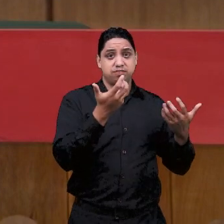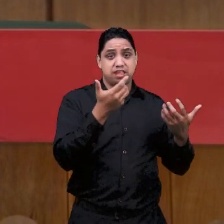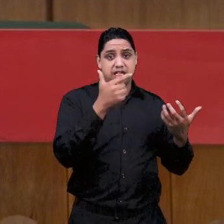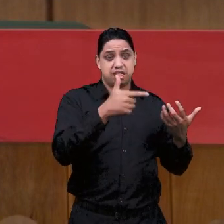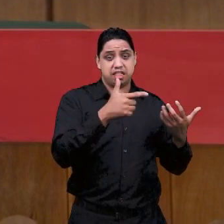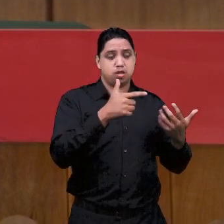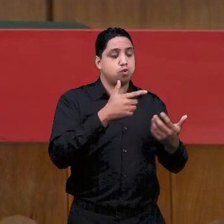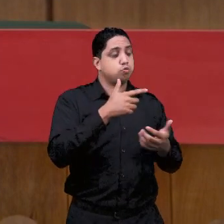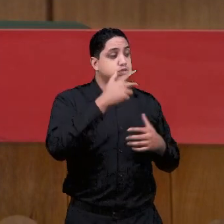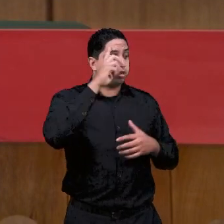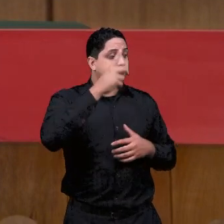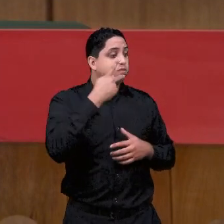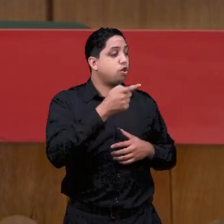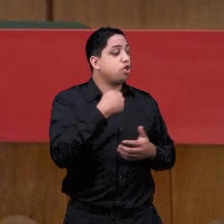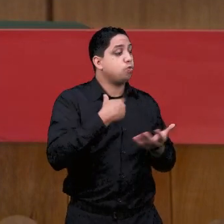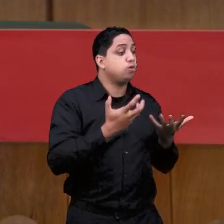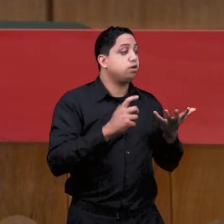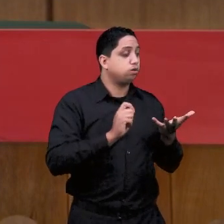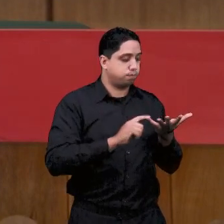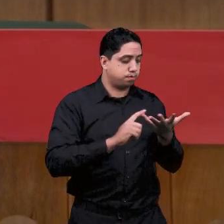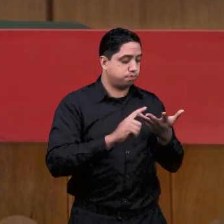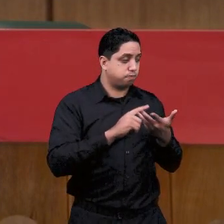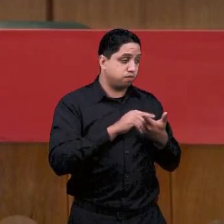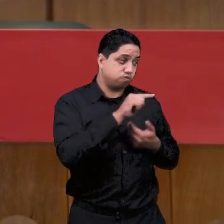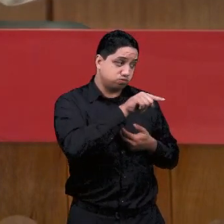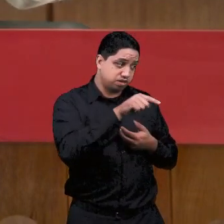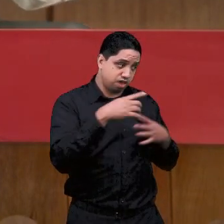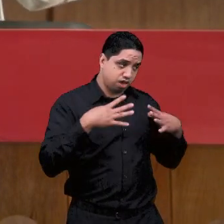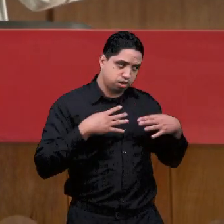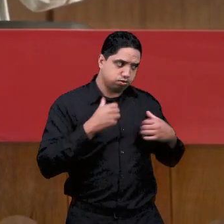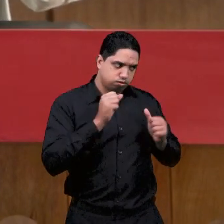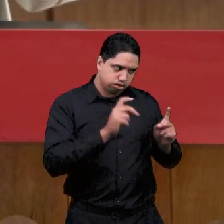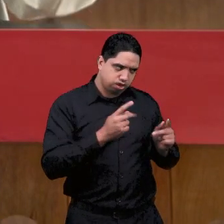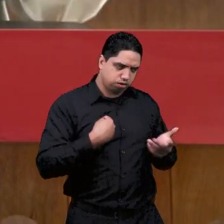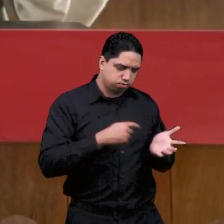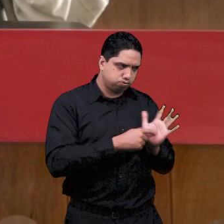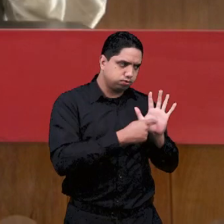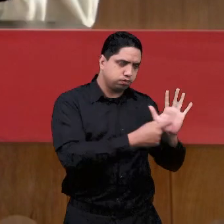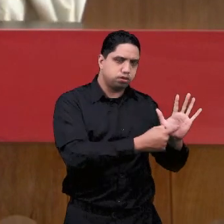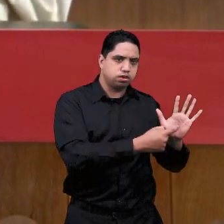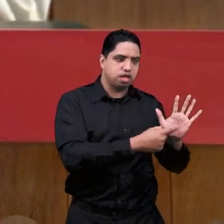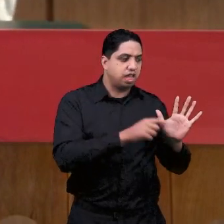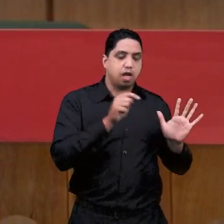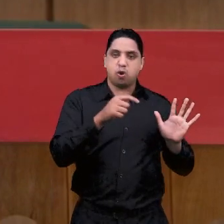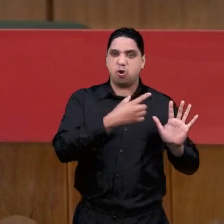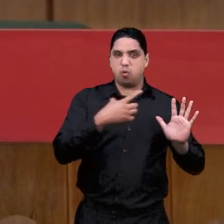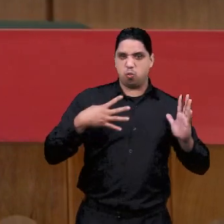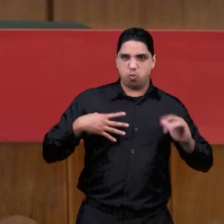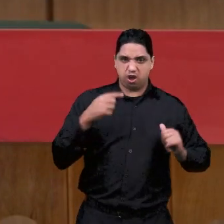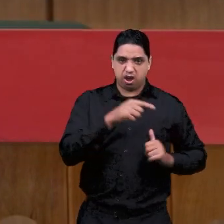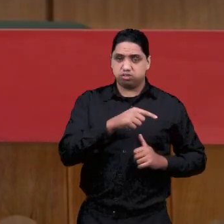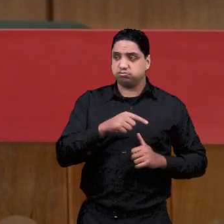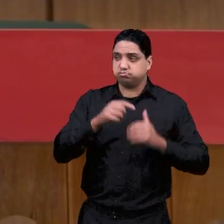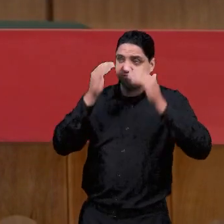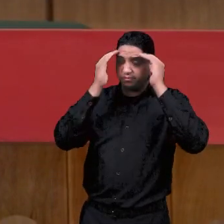veux ceci, c'est ça que je veux. Il a fait une autre chose. Qu'est-ce que Dieu a fait?